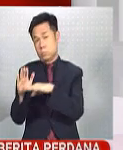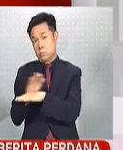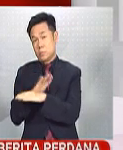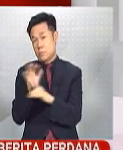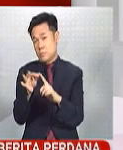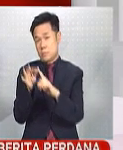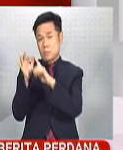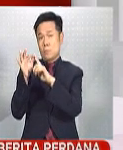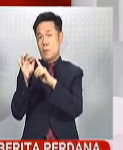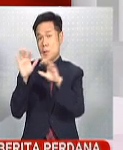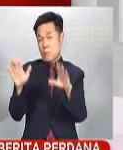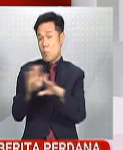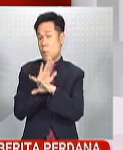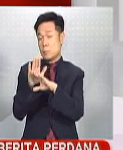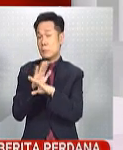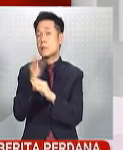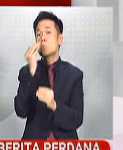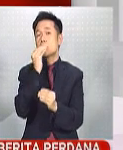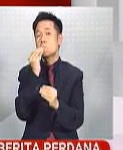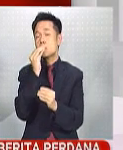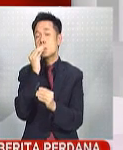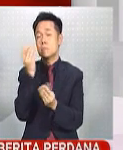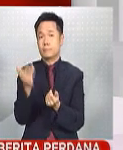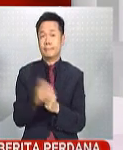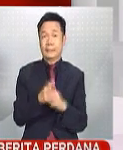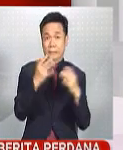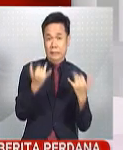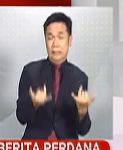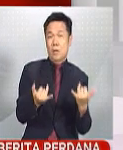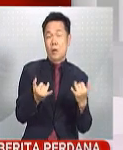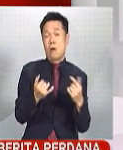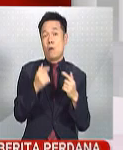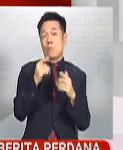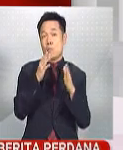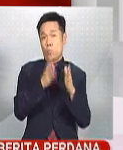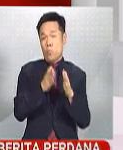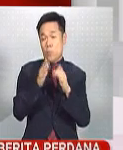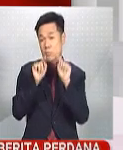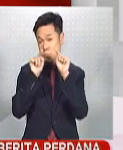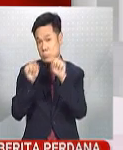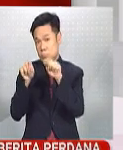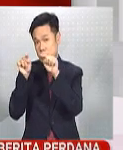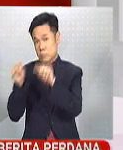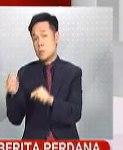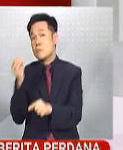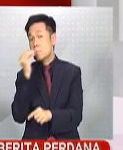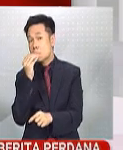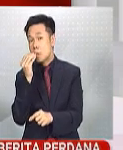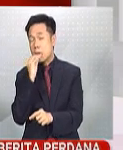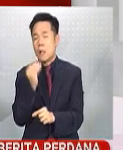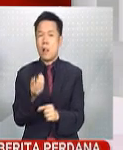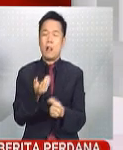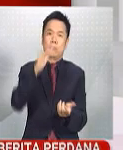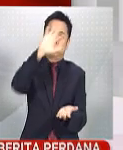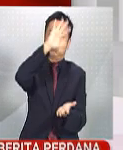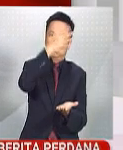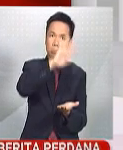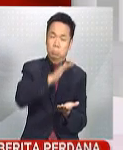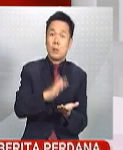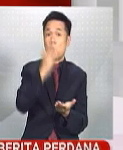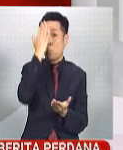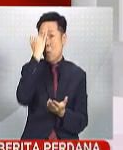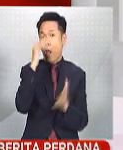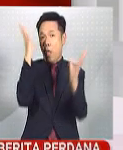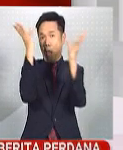sektor makanan. Ia berikutan penurunan jumlah pelanggan yang berkunjung ke premis makanan kerana bimbang akan terdedah dan